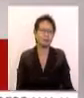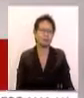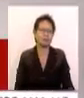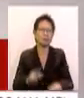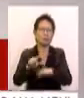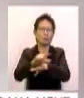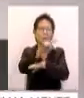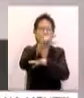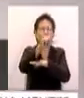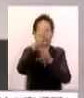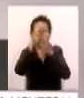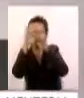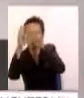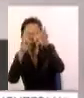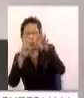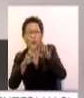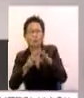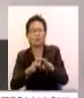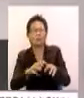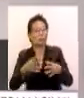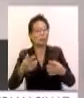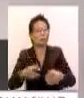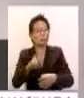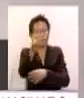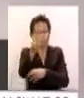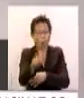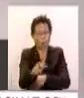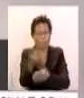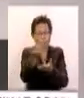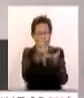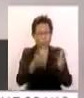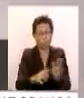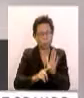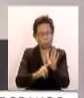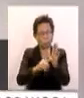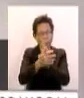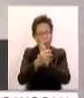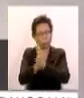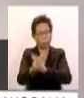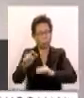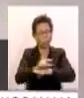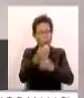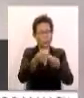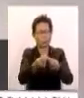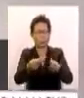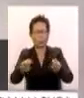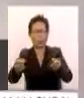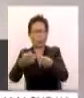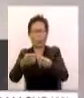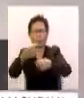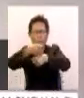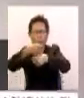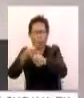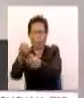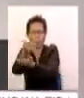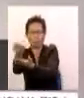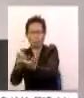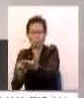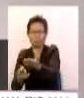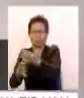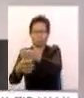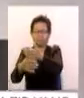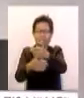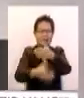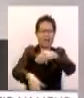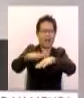Dengan menggunakan kreativiti yang boleh dianggap luar biasa, seorang pelukis menunjukkan kepakarannya menggunakan debu bagi menghasilkan lukisan seekor